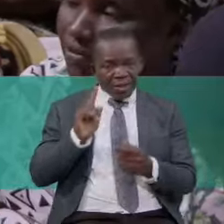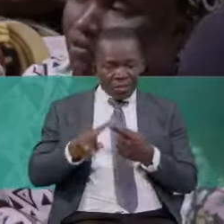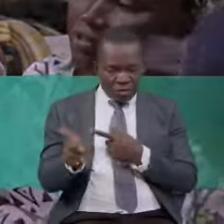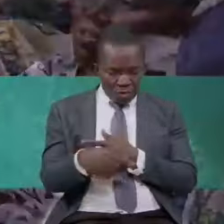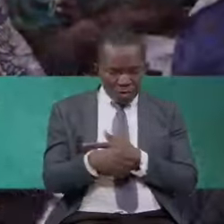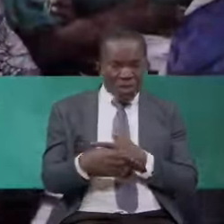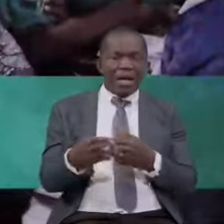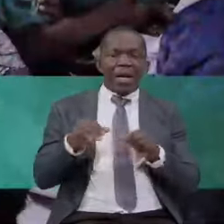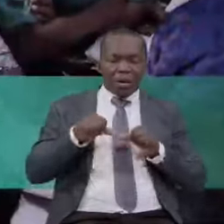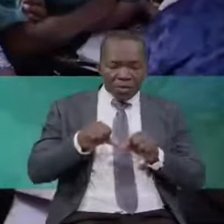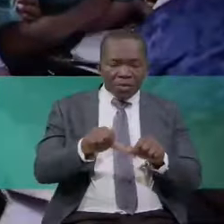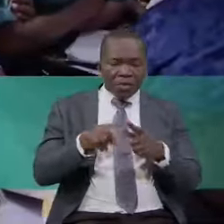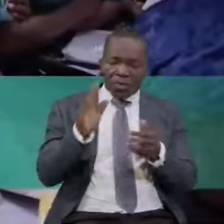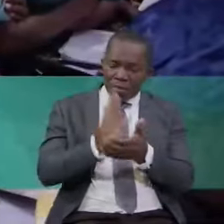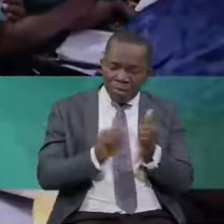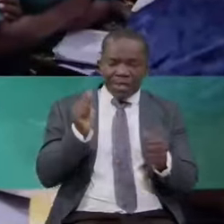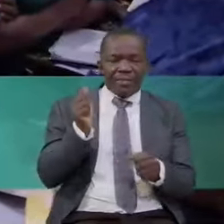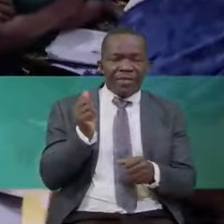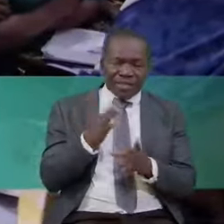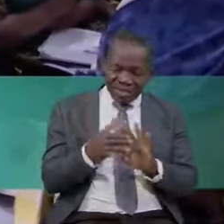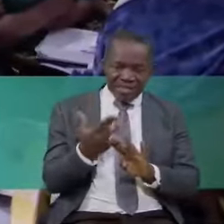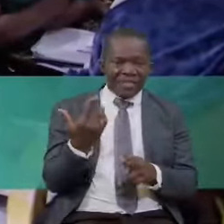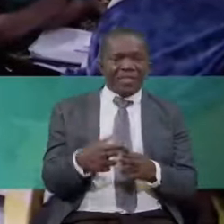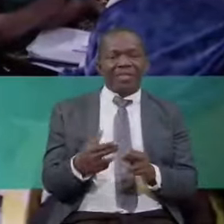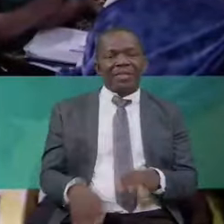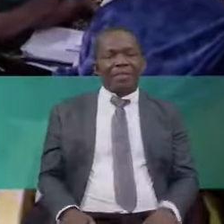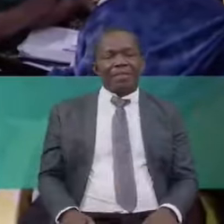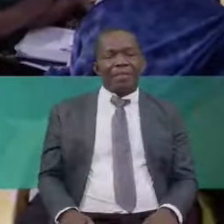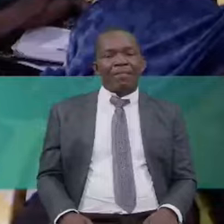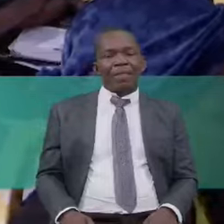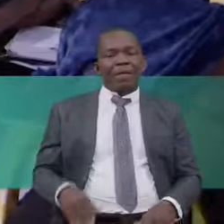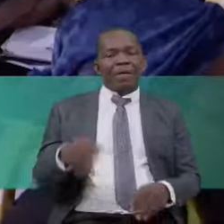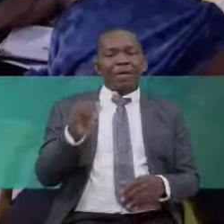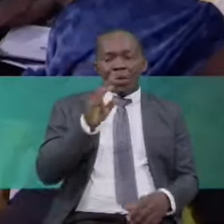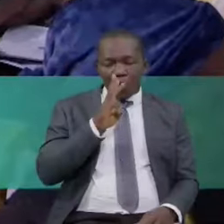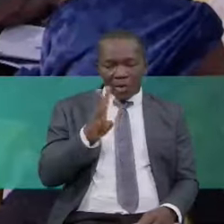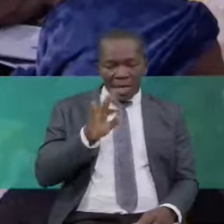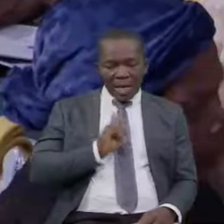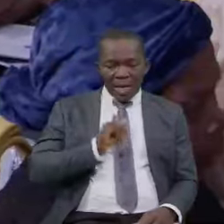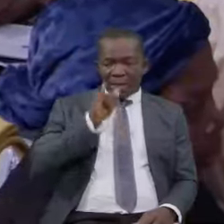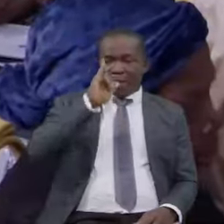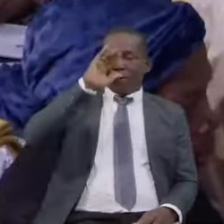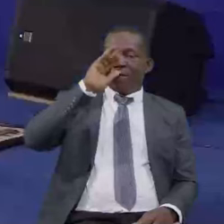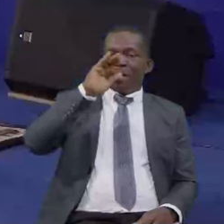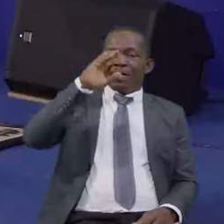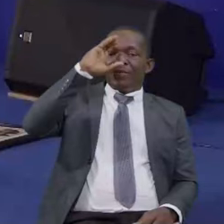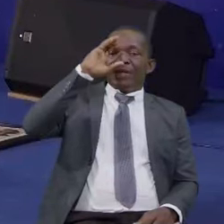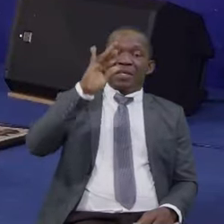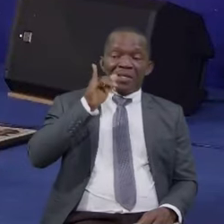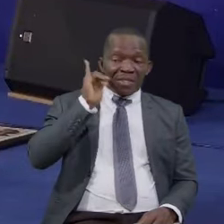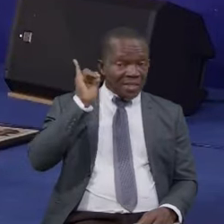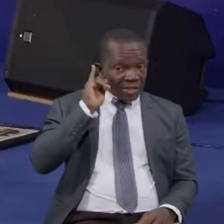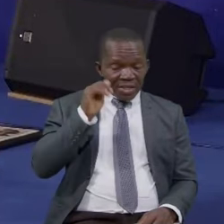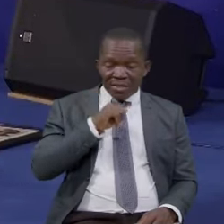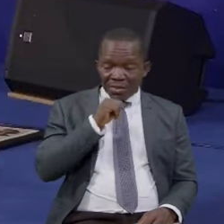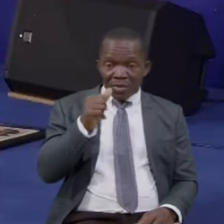je dis aujourd'hui je crois l'eau que j'ai bu hier n'est pas suffisante pour